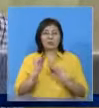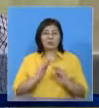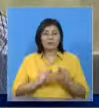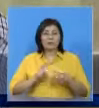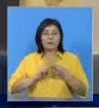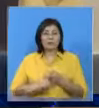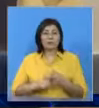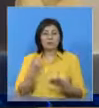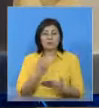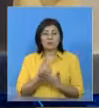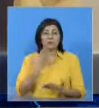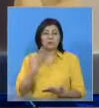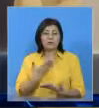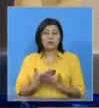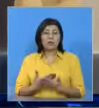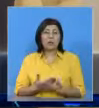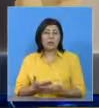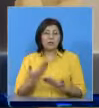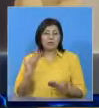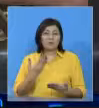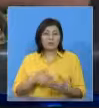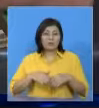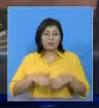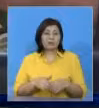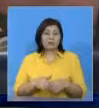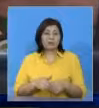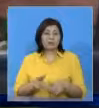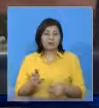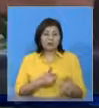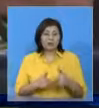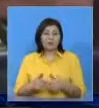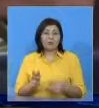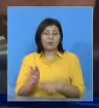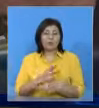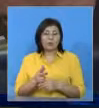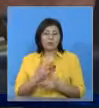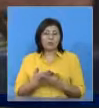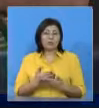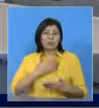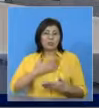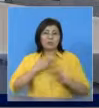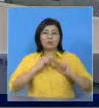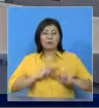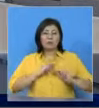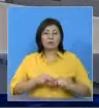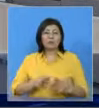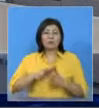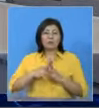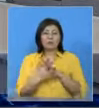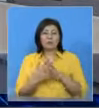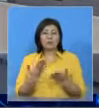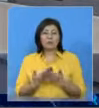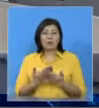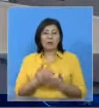духовными ценностями. Недавно специалисты выпустили документальные фильмы, а сейчас идет активная работа в сельской местности. К